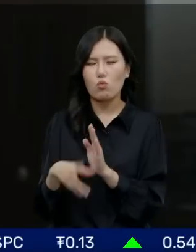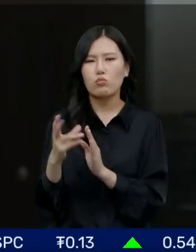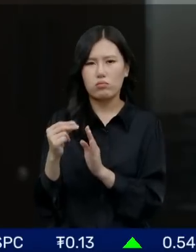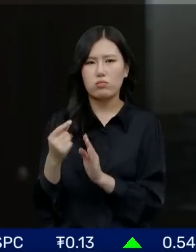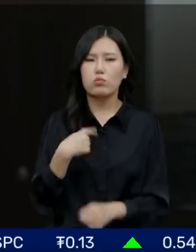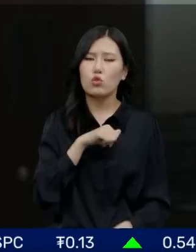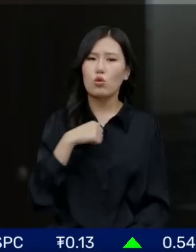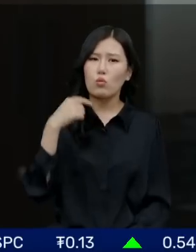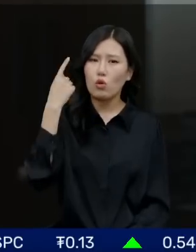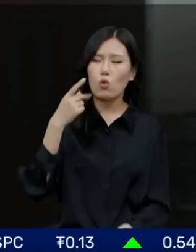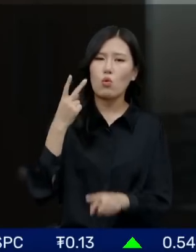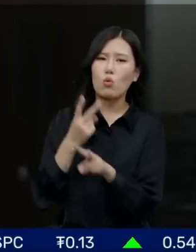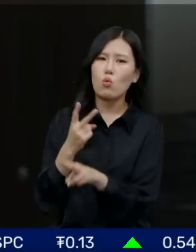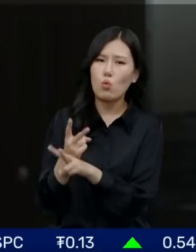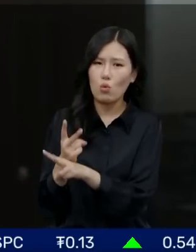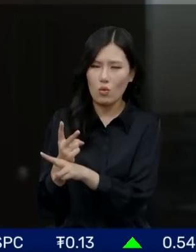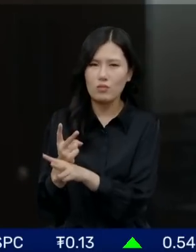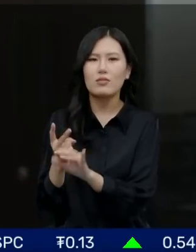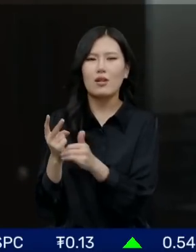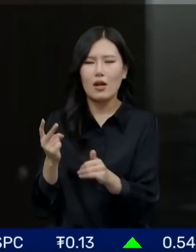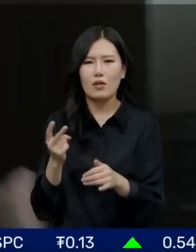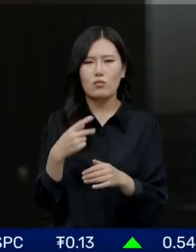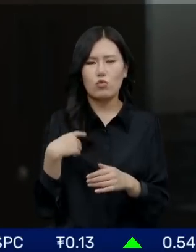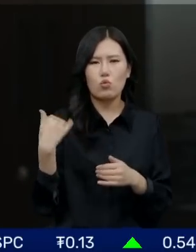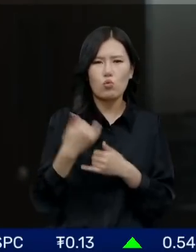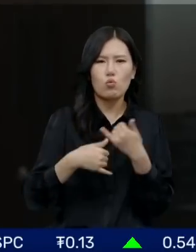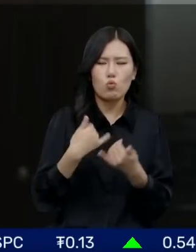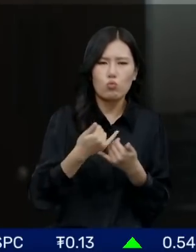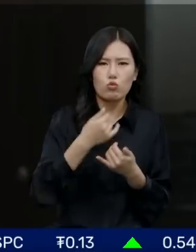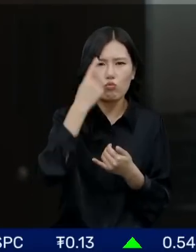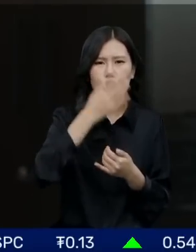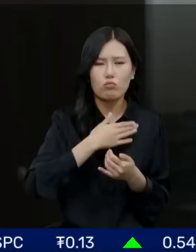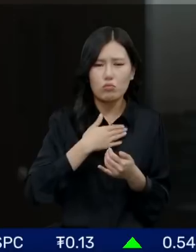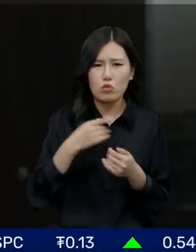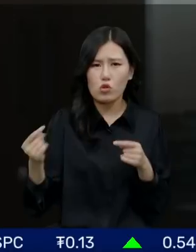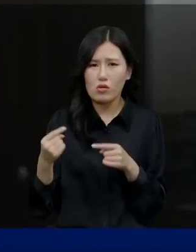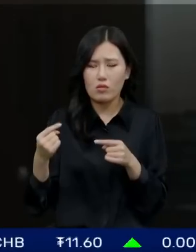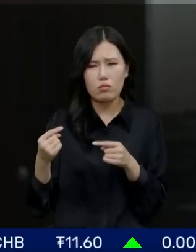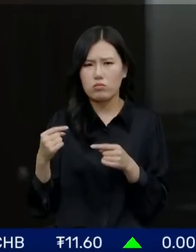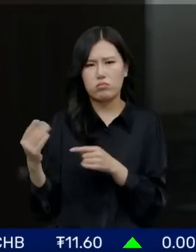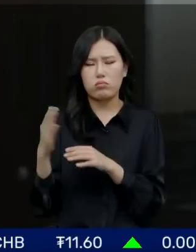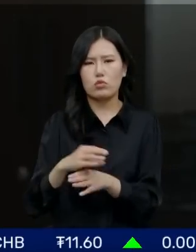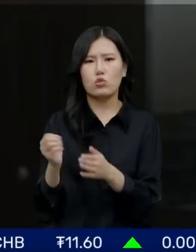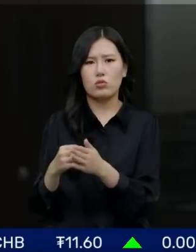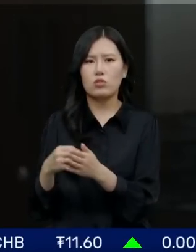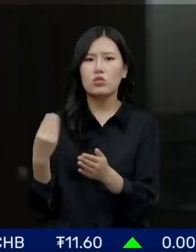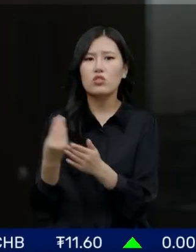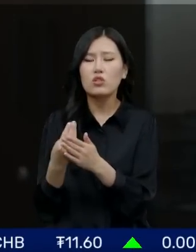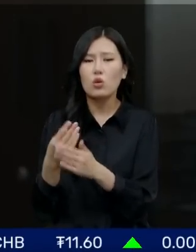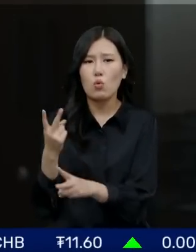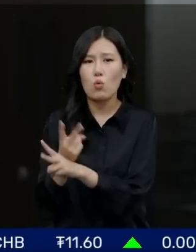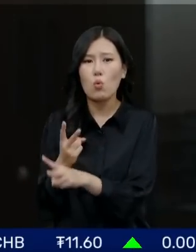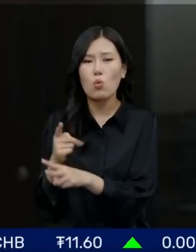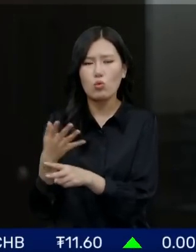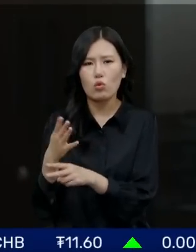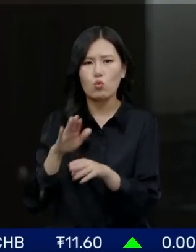дүрэм соёл нь ёс заншилтай зөрчилдөх асуудал бол шийдвэрлэх ёстой зүйл. Жишээ нь хуулиараа хүүхдийг малд явуулж болохгүй гэсэн байхад